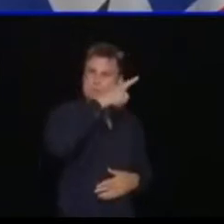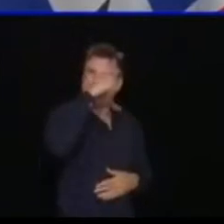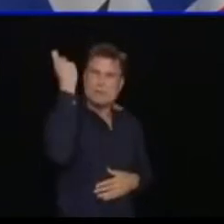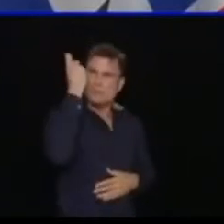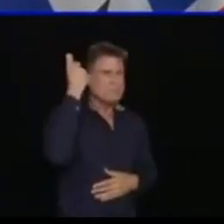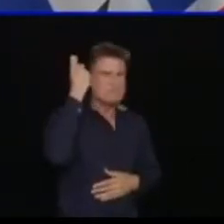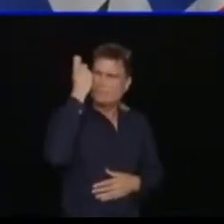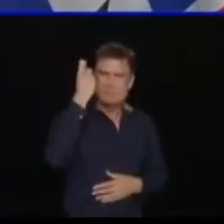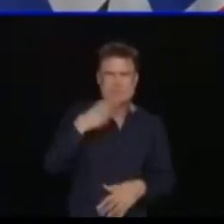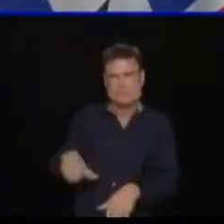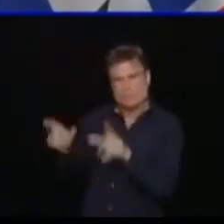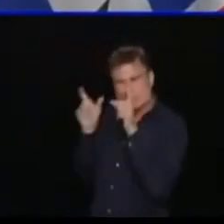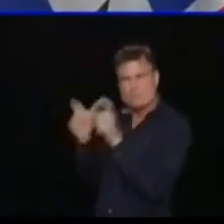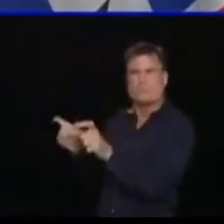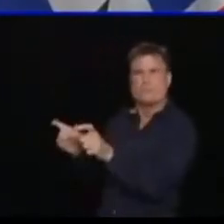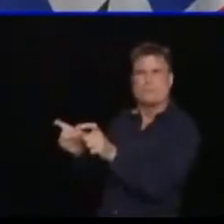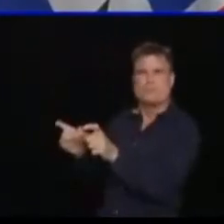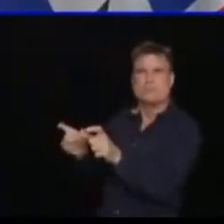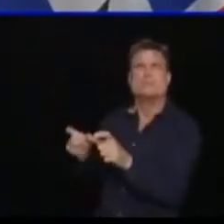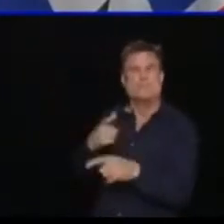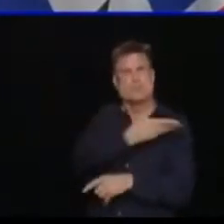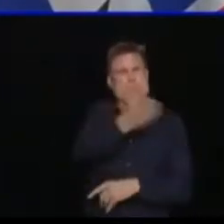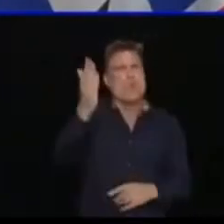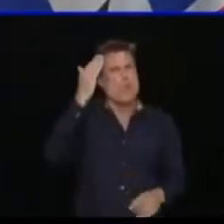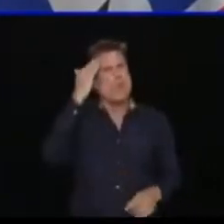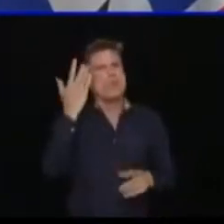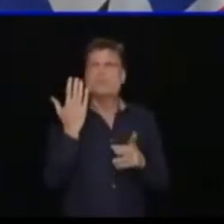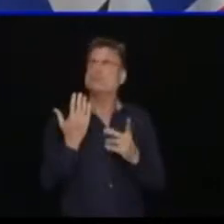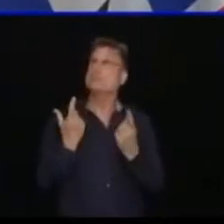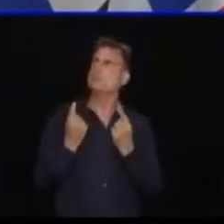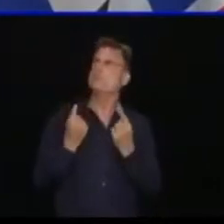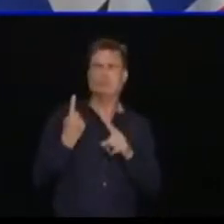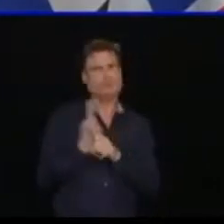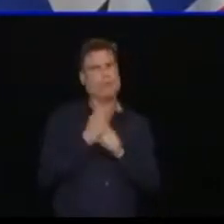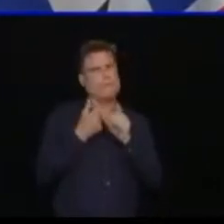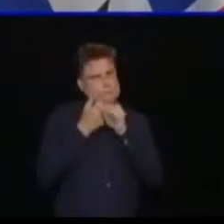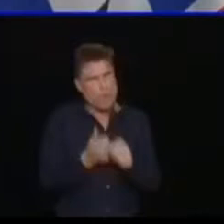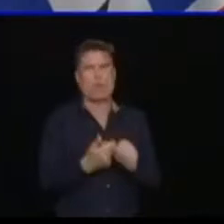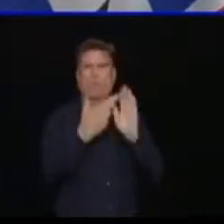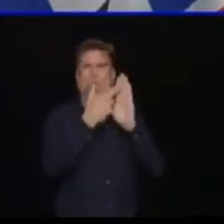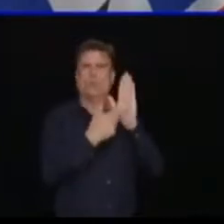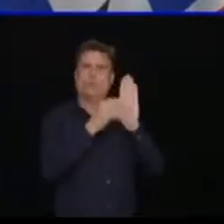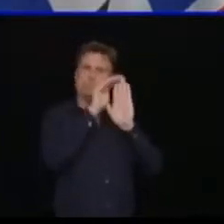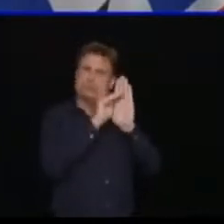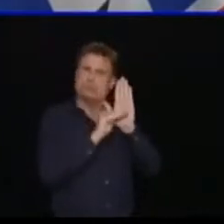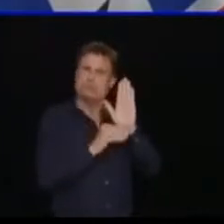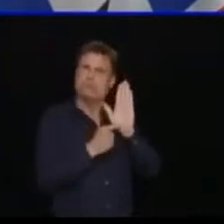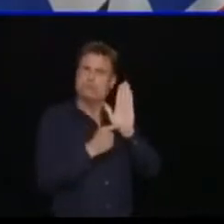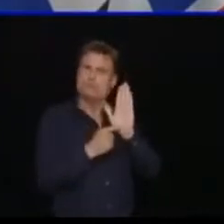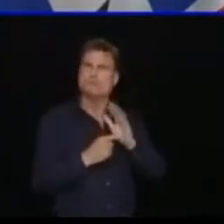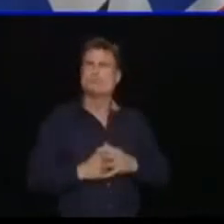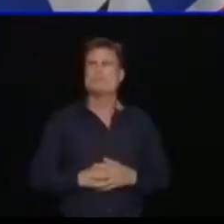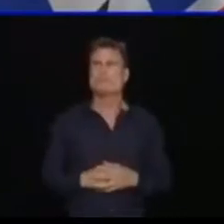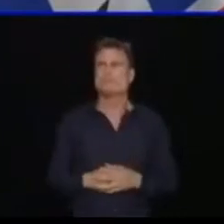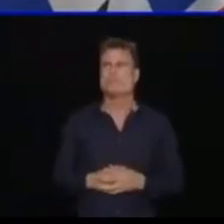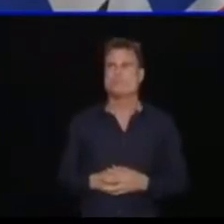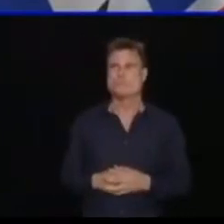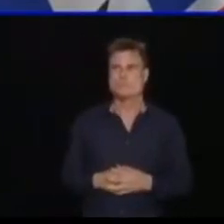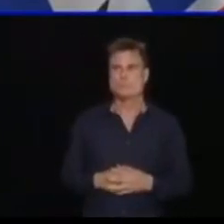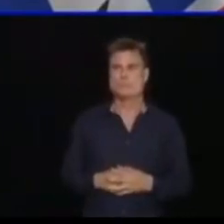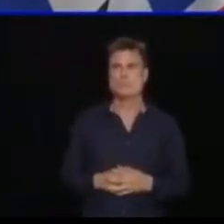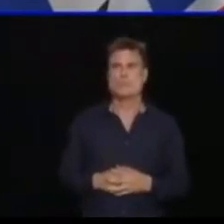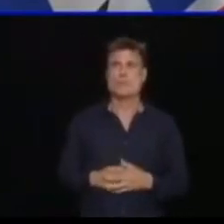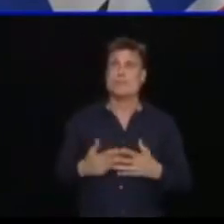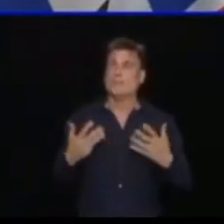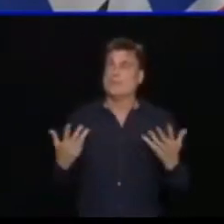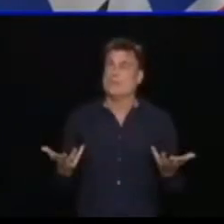做得到。 There are a few things we all need to do to push that curve back down 我们 again. 一定会把这 They 个 go 曲 back 线 to the 拉 things we've 平。 been talking about.